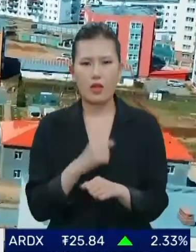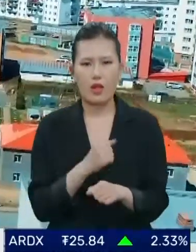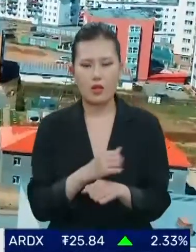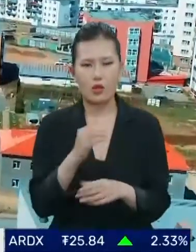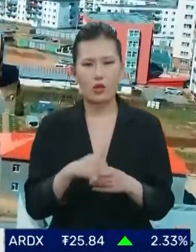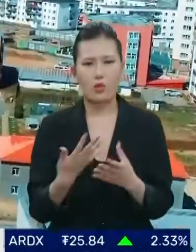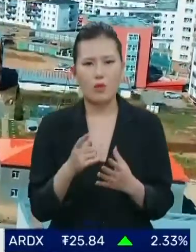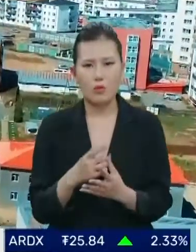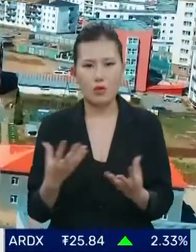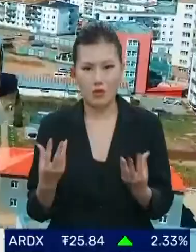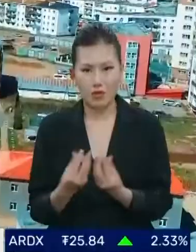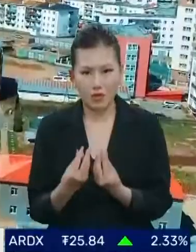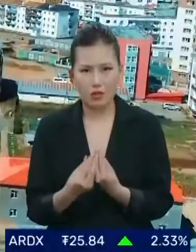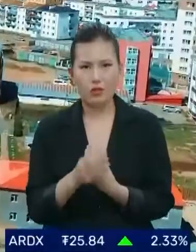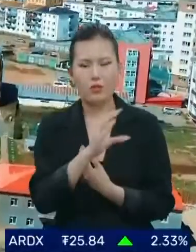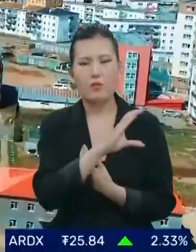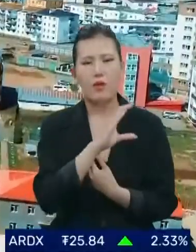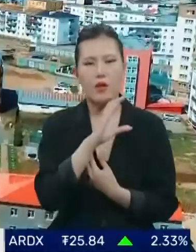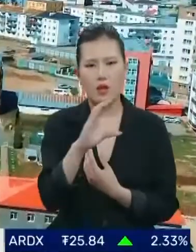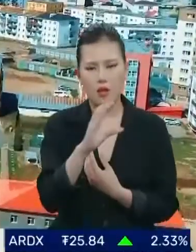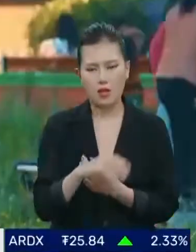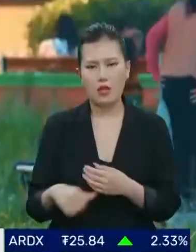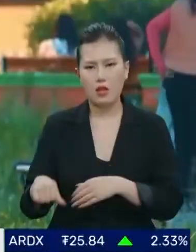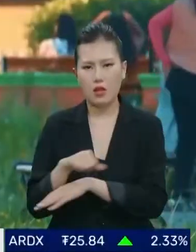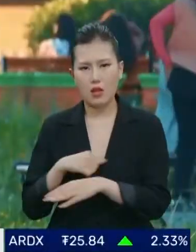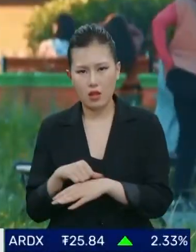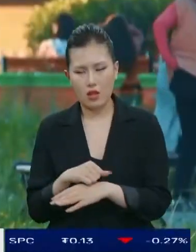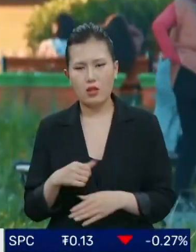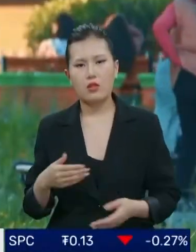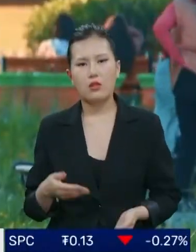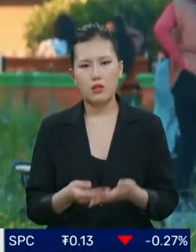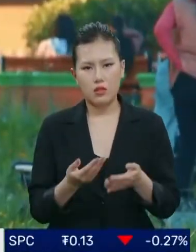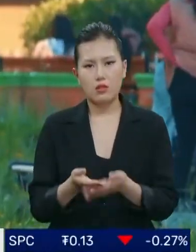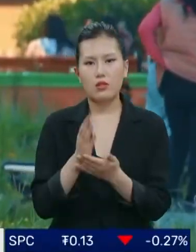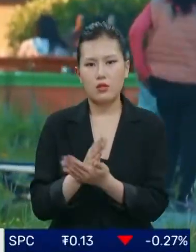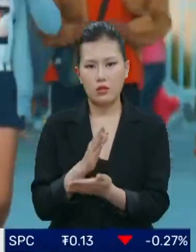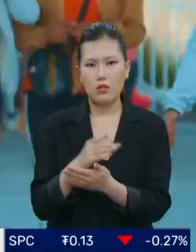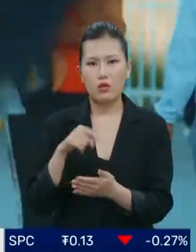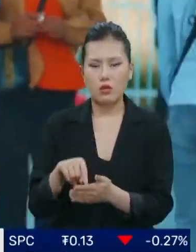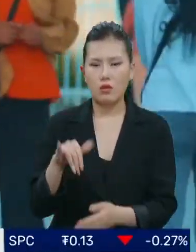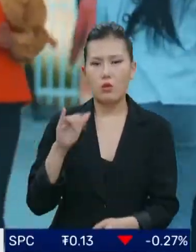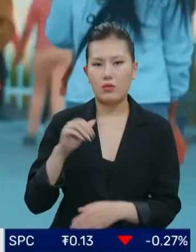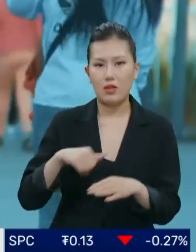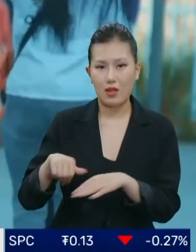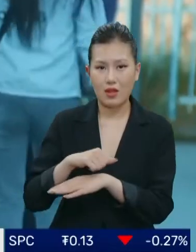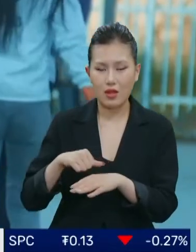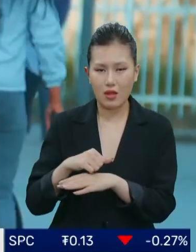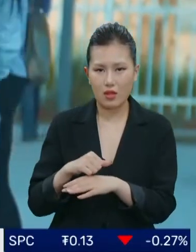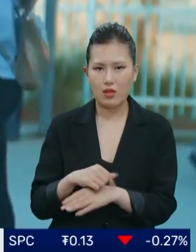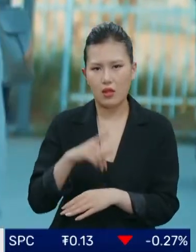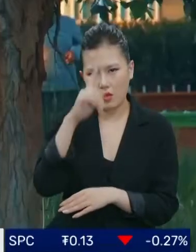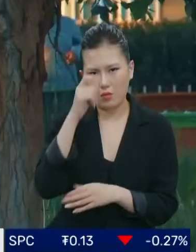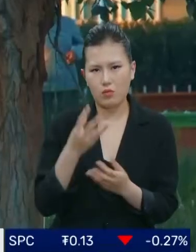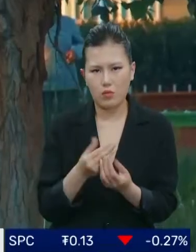ажиллах боловсон хүчинд байгууллага болон аймаг сумаас олон талаар дэмжлэг үзүүлэх юм байна. Одоогоор Ус аймагт эмч багшийн ажлын байр хамгийн эрэлттэй байгаа